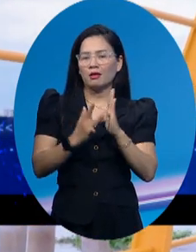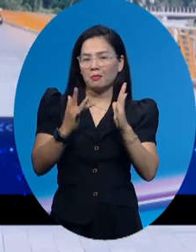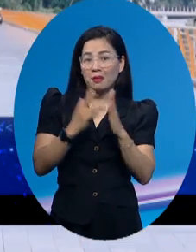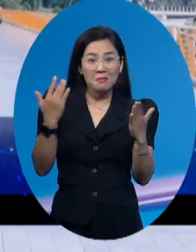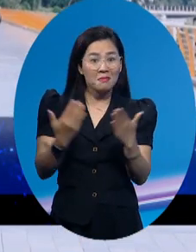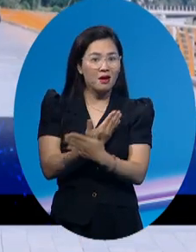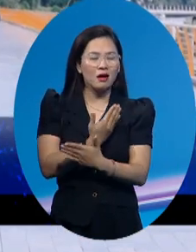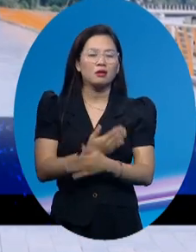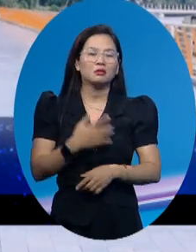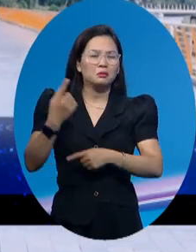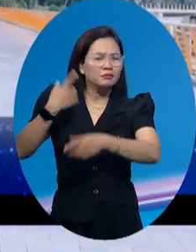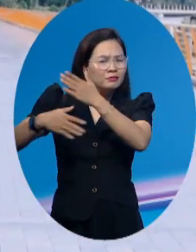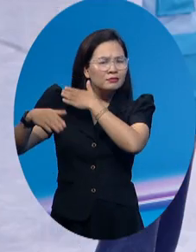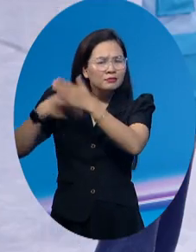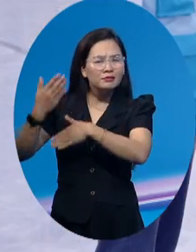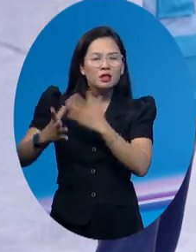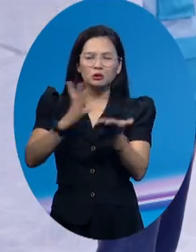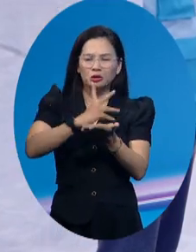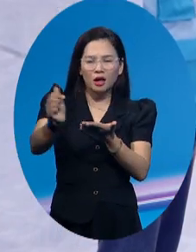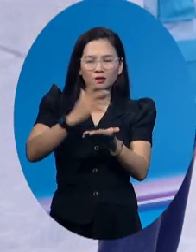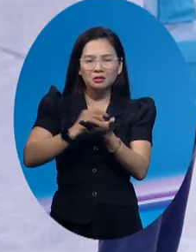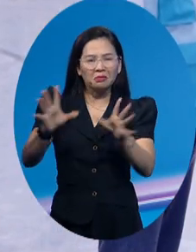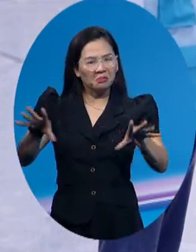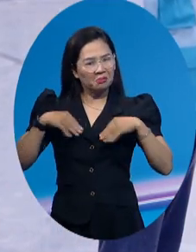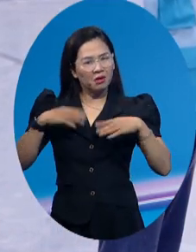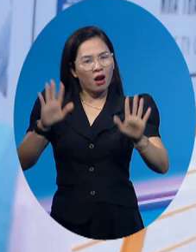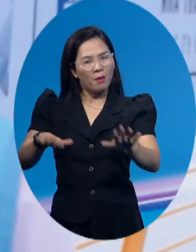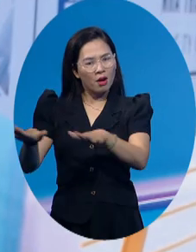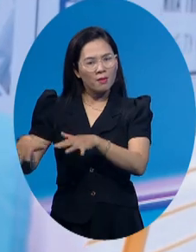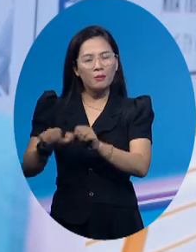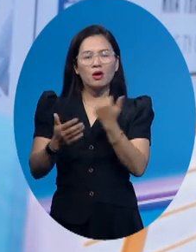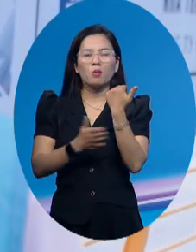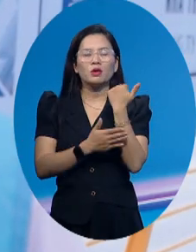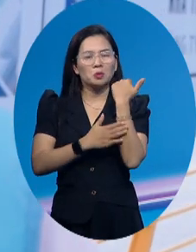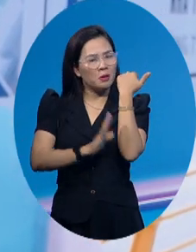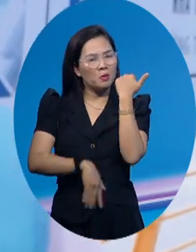đơn vị liên tiếp đảm nhận nhiều dự án trọng điểm xuyên suốt tại khu vực miền Trung và Nam Bộ